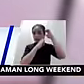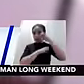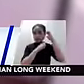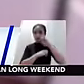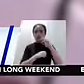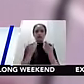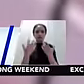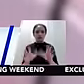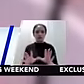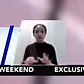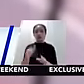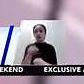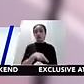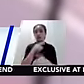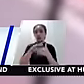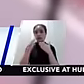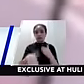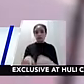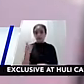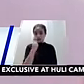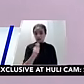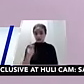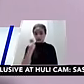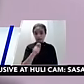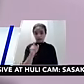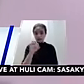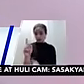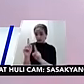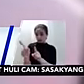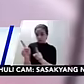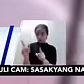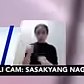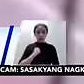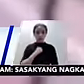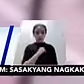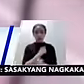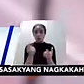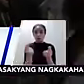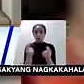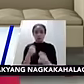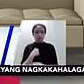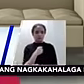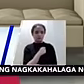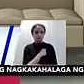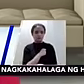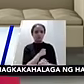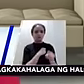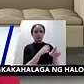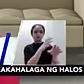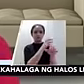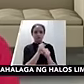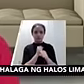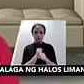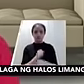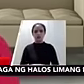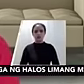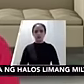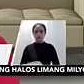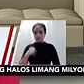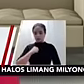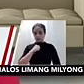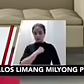sa Martes, pagkatapos silang padaluhin sa Senate hearing ay kukunin ng Senado ang kustodiya sa kanila. The Senate coordinated with the